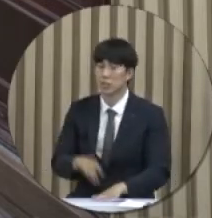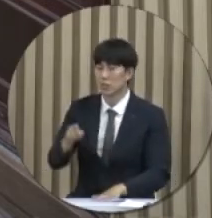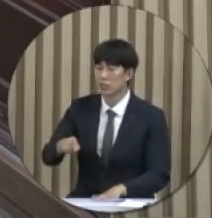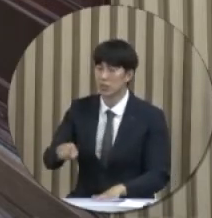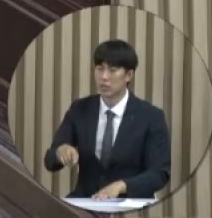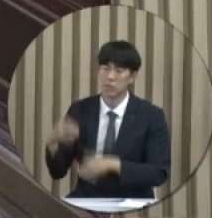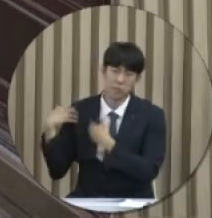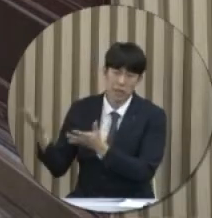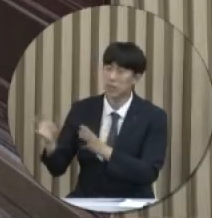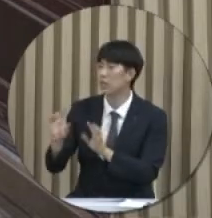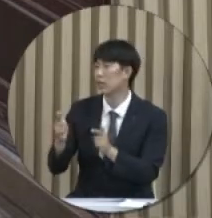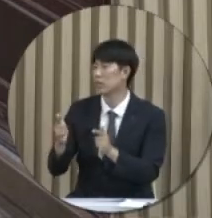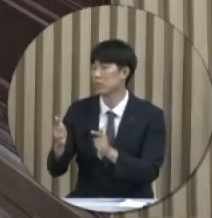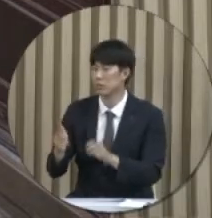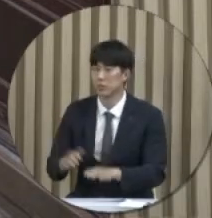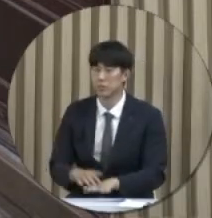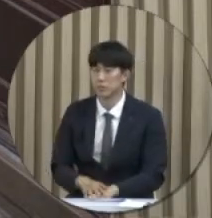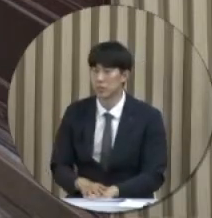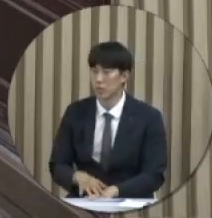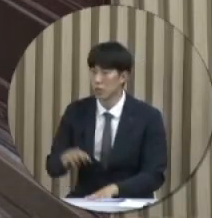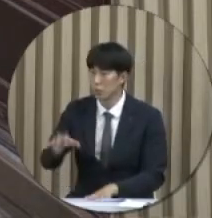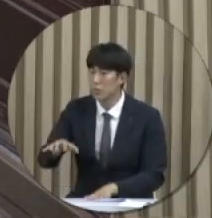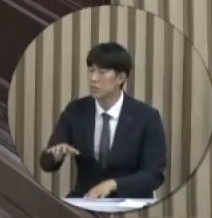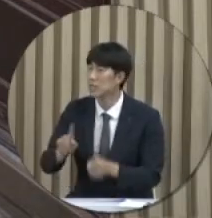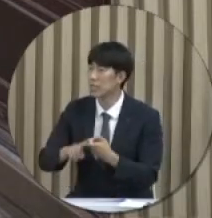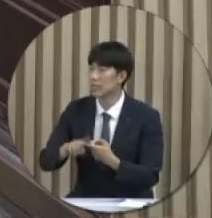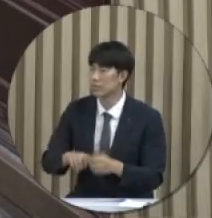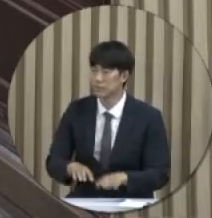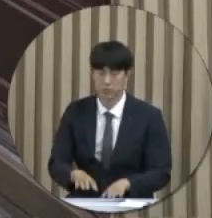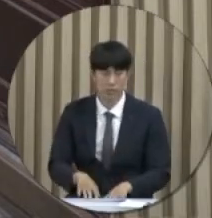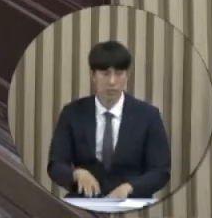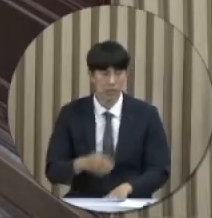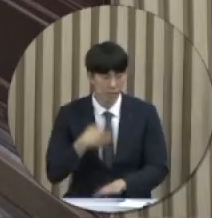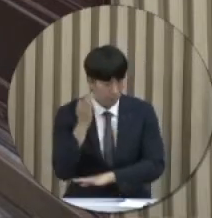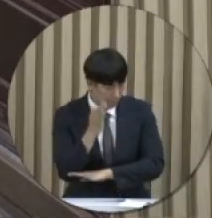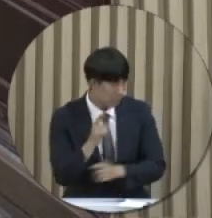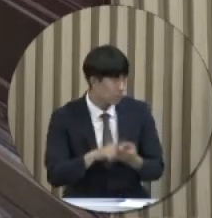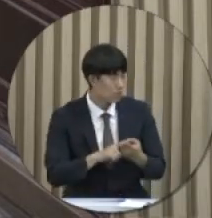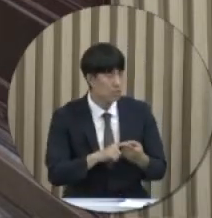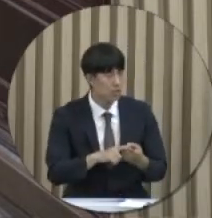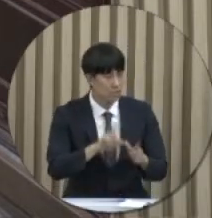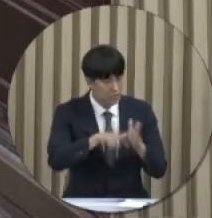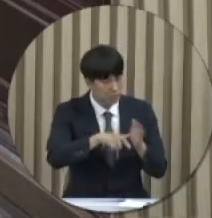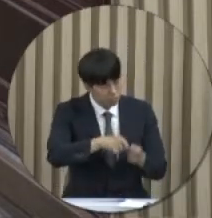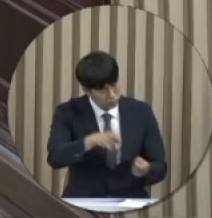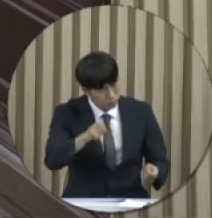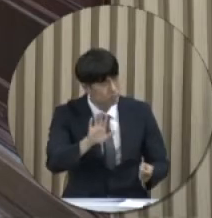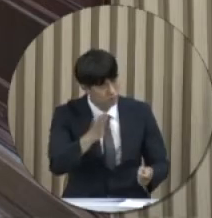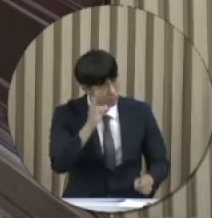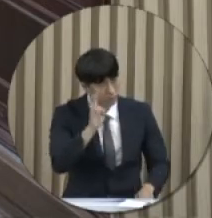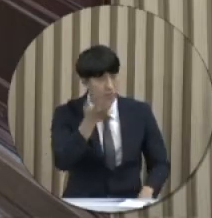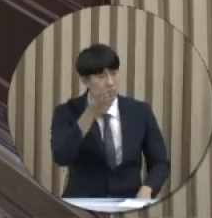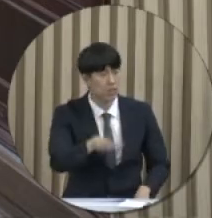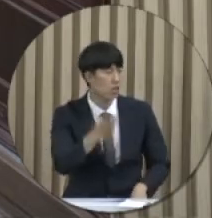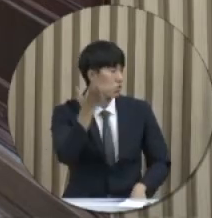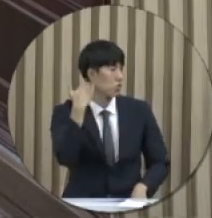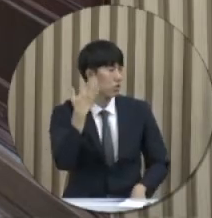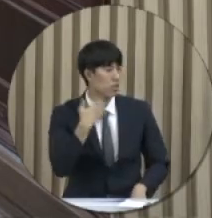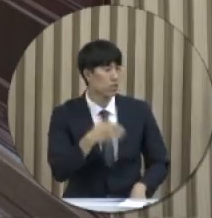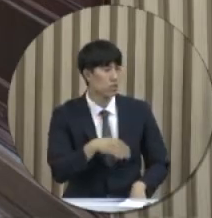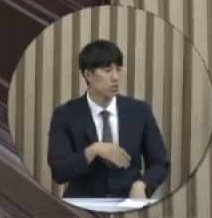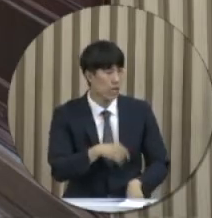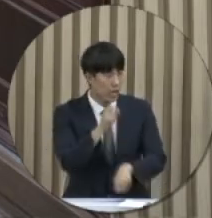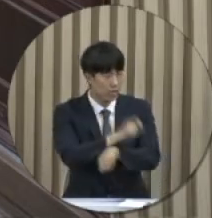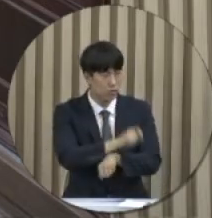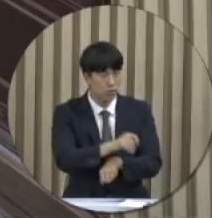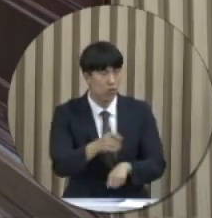하겠다는 것도 아니지만 네, 어느 아니 이제 위치가 염두에 제가 돼 있지는 말씀드린 않습니다. 부분은 뭐좀 시간이 길어질 수도 있는데요. 전에 그래서